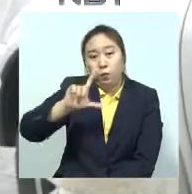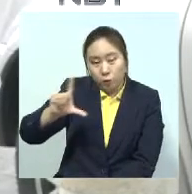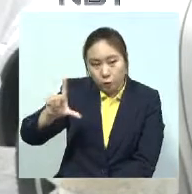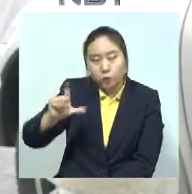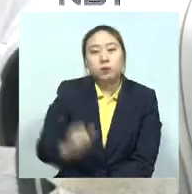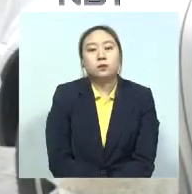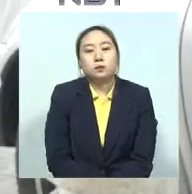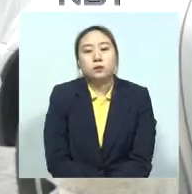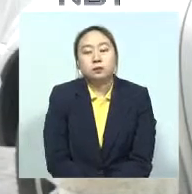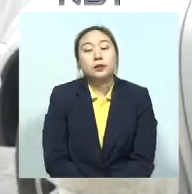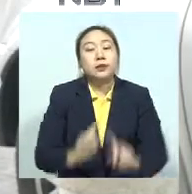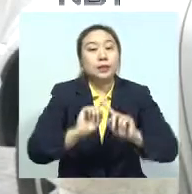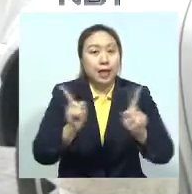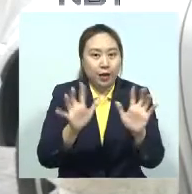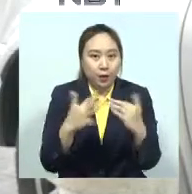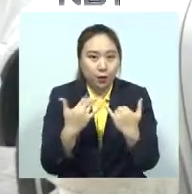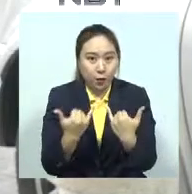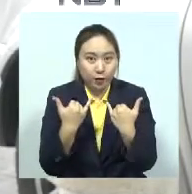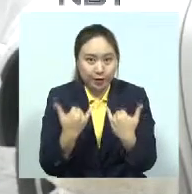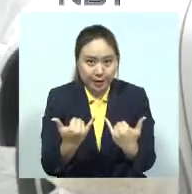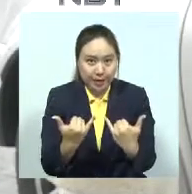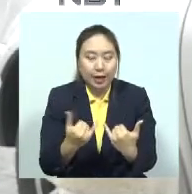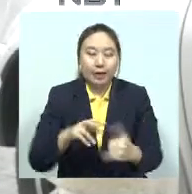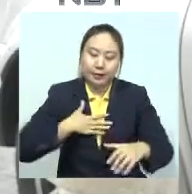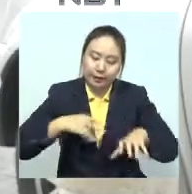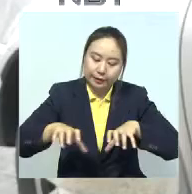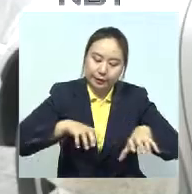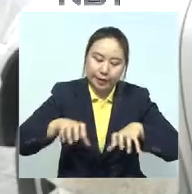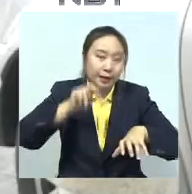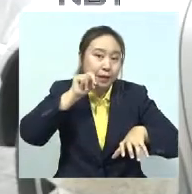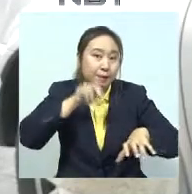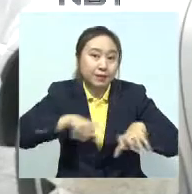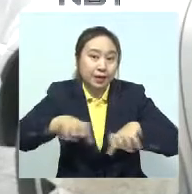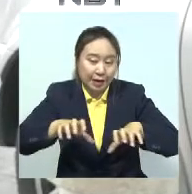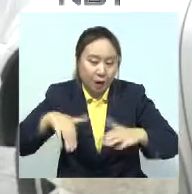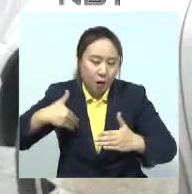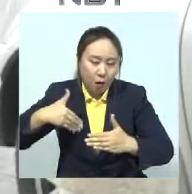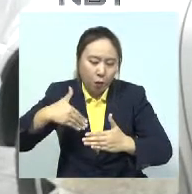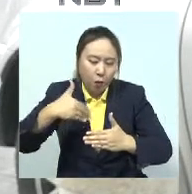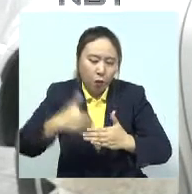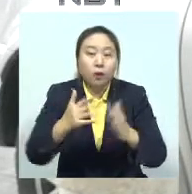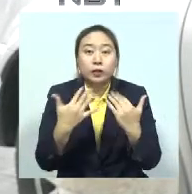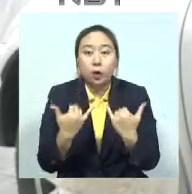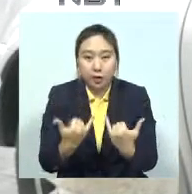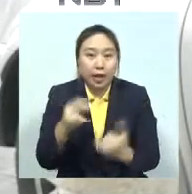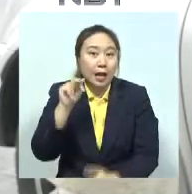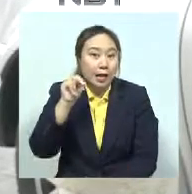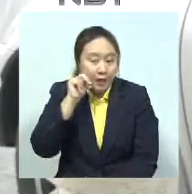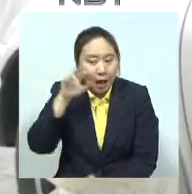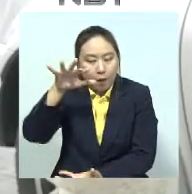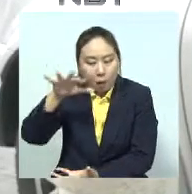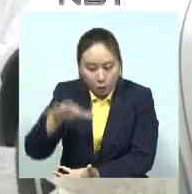นะครับแต่ณปัจจุบันเนี่ยเราบริหารจัดการน้ำแล้วถึงณปัจจุบันเนี่ยยังมีน้ำเหลือถึ